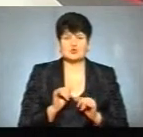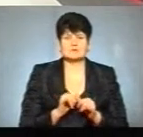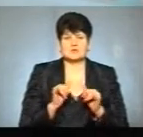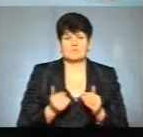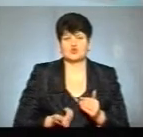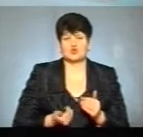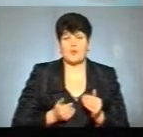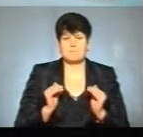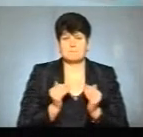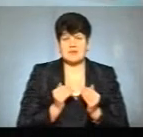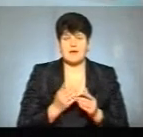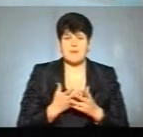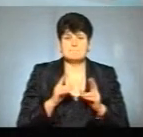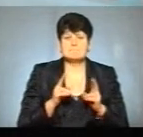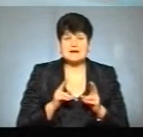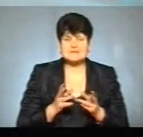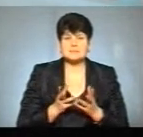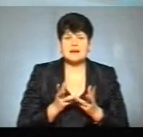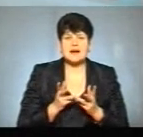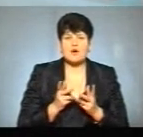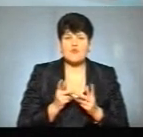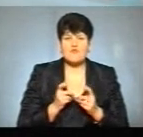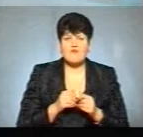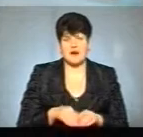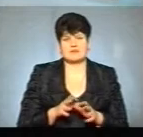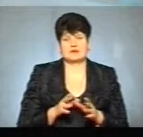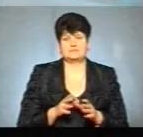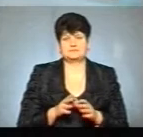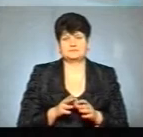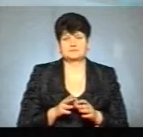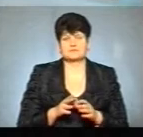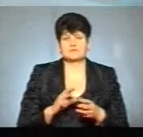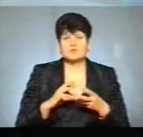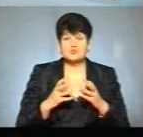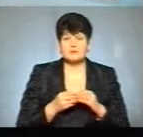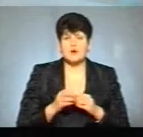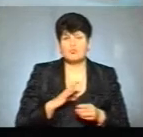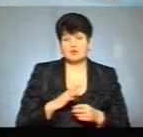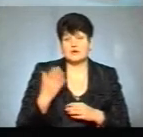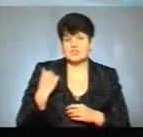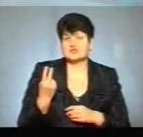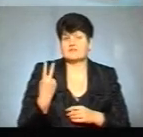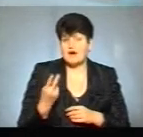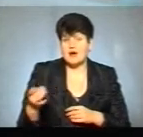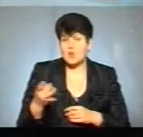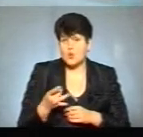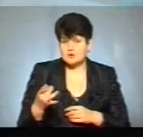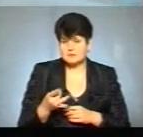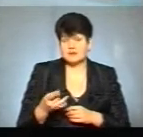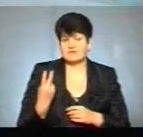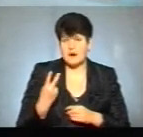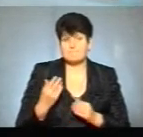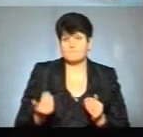мінімуму, а йде сам принцип нарахування, тобто величина, тобто було два розміри, наприклад, два прожиткових